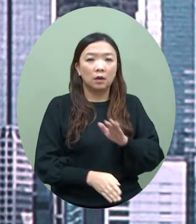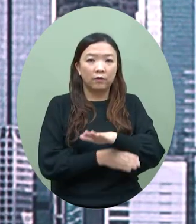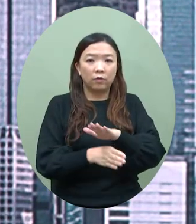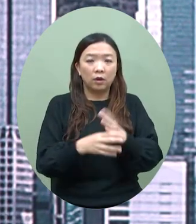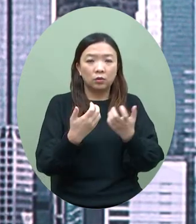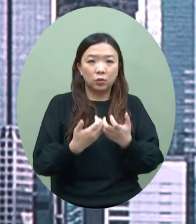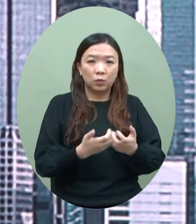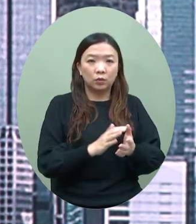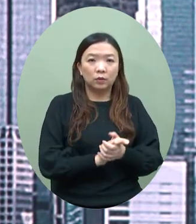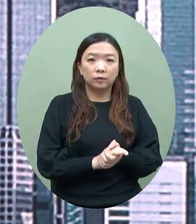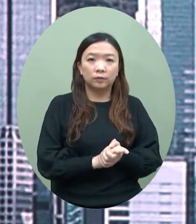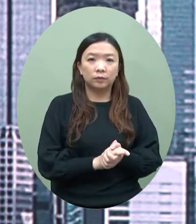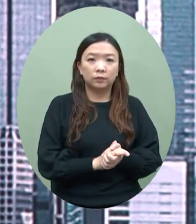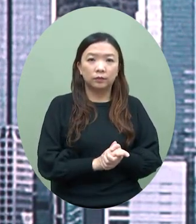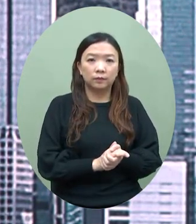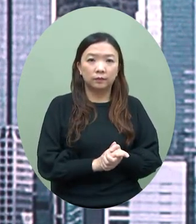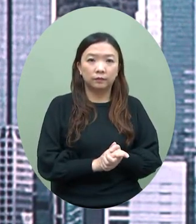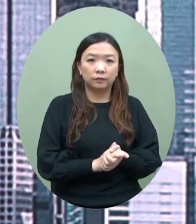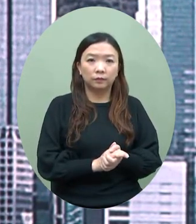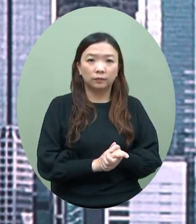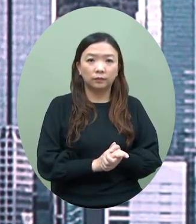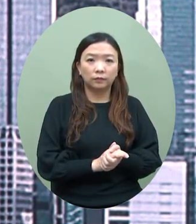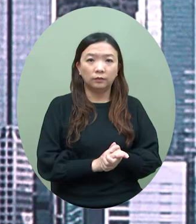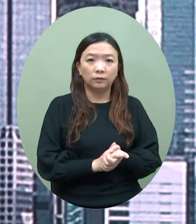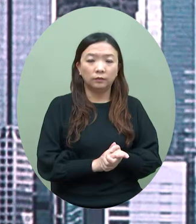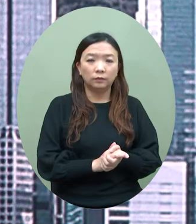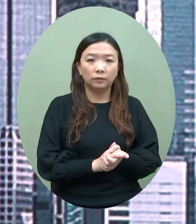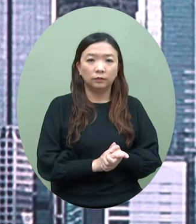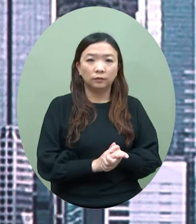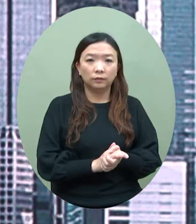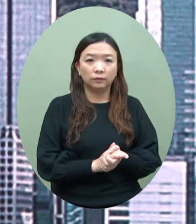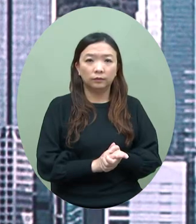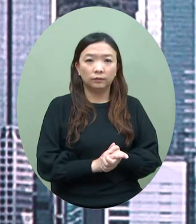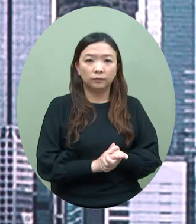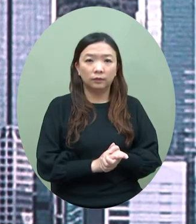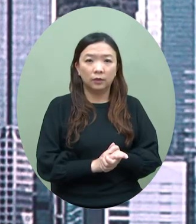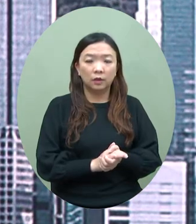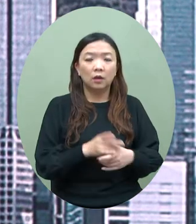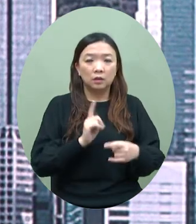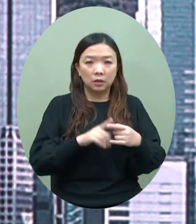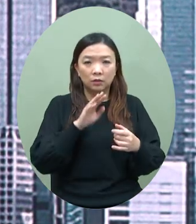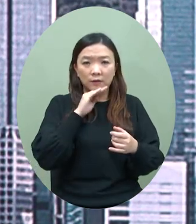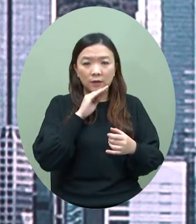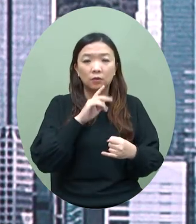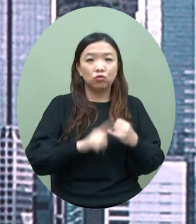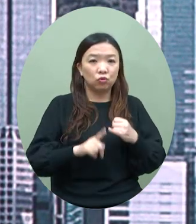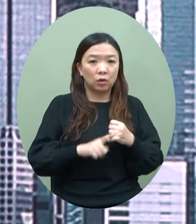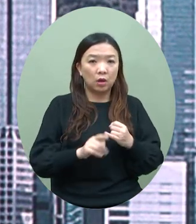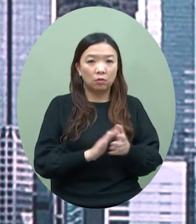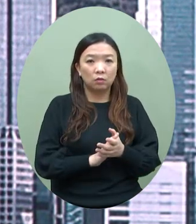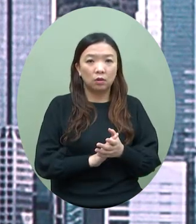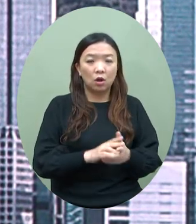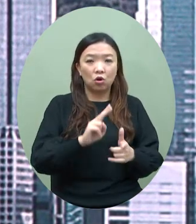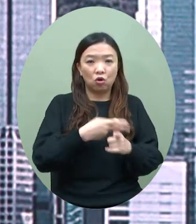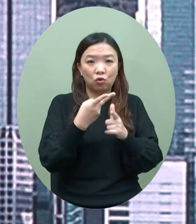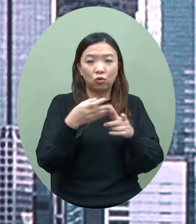上邊咧，我哋都睇翻嗰個嘅都係要到最後嚇，成個2個月